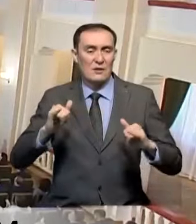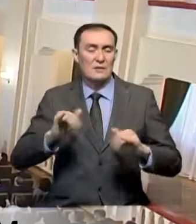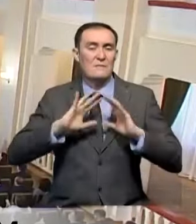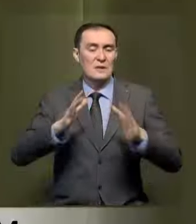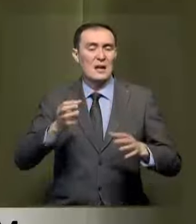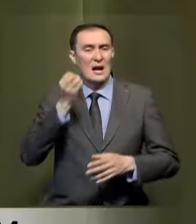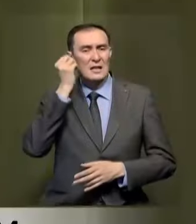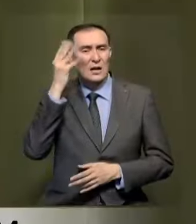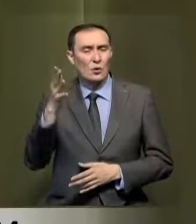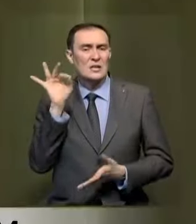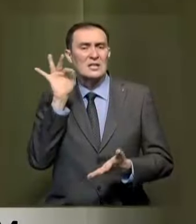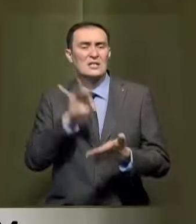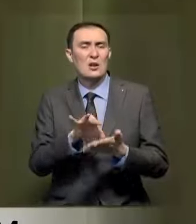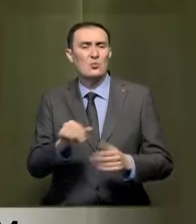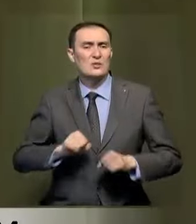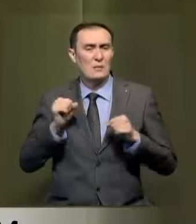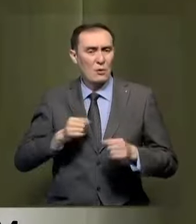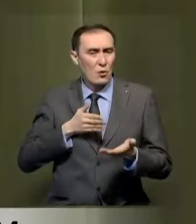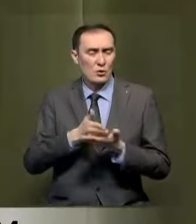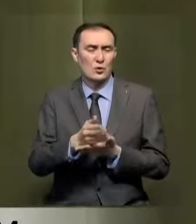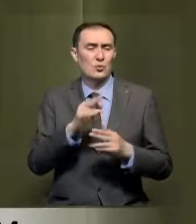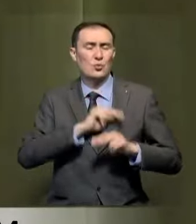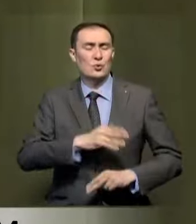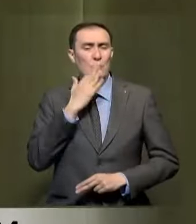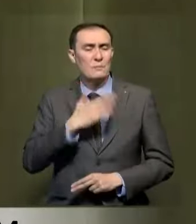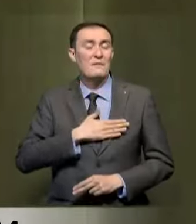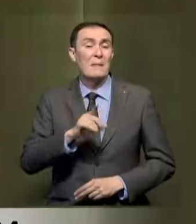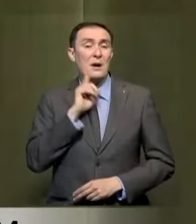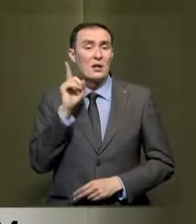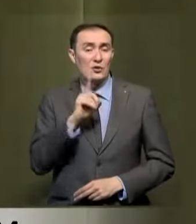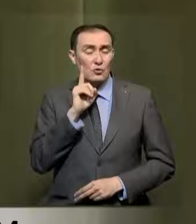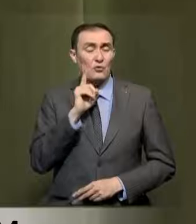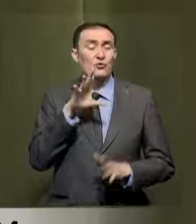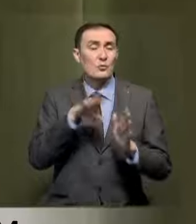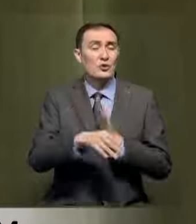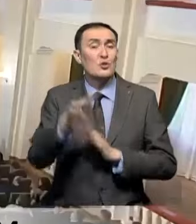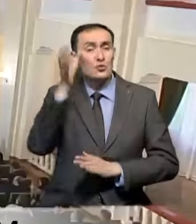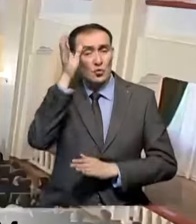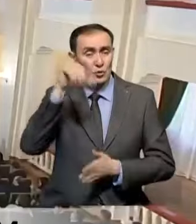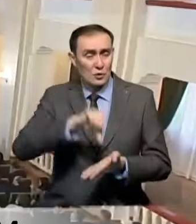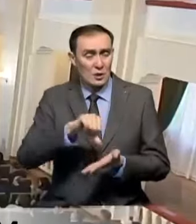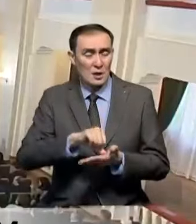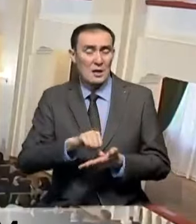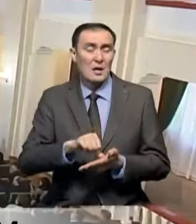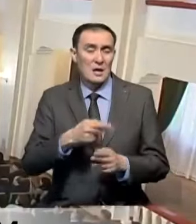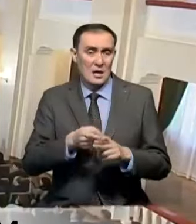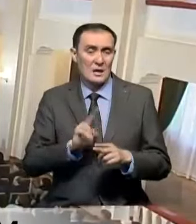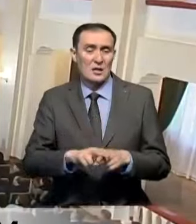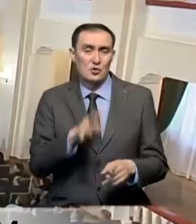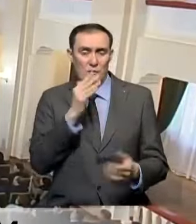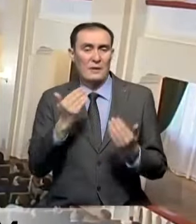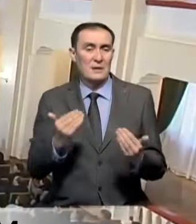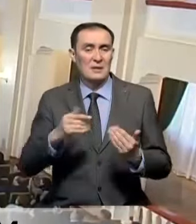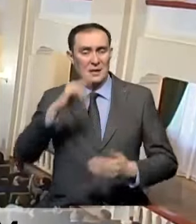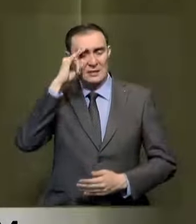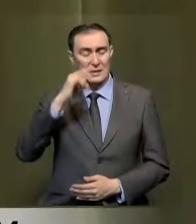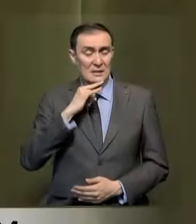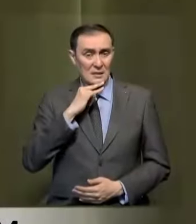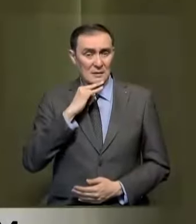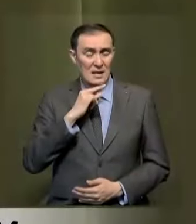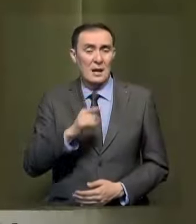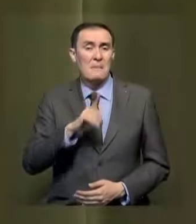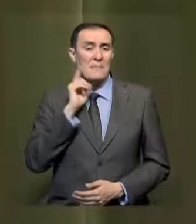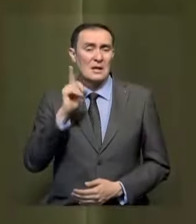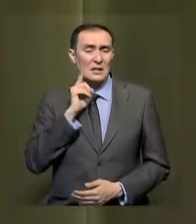одан целеустремленная трудолюбивая молодеж в том числе учёные яркий символ современного Казахстана